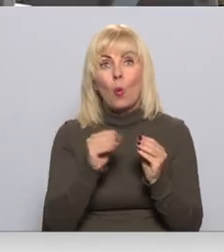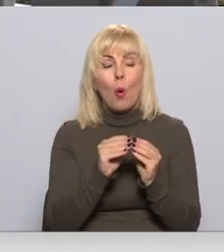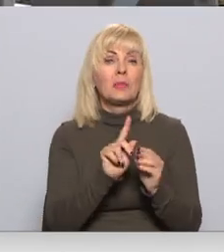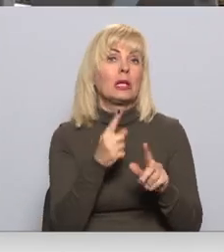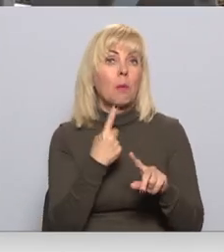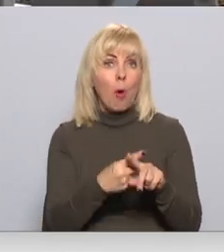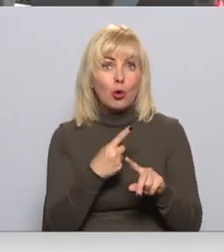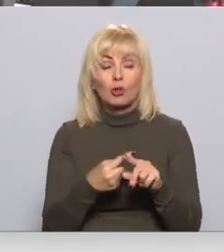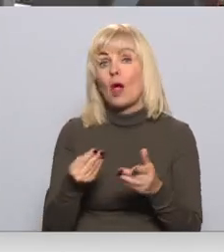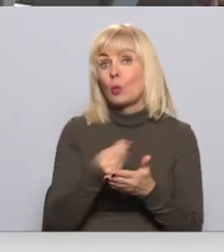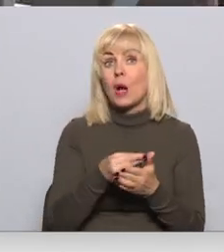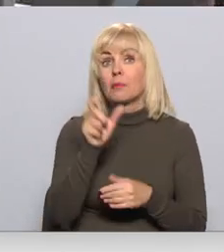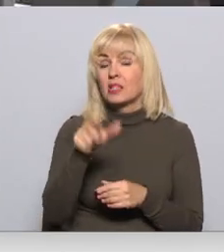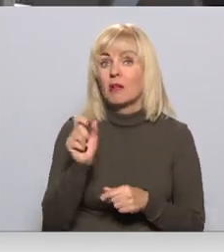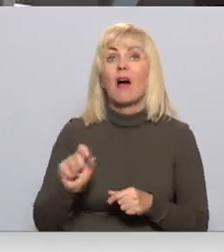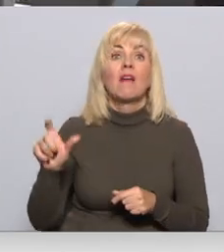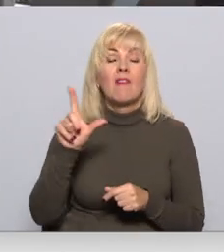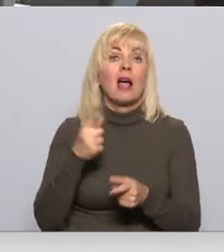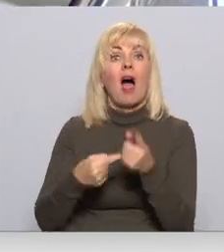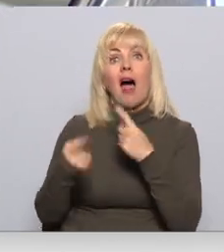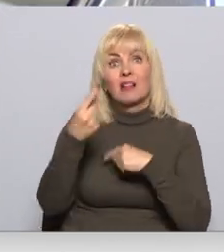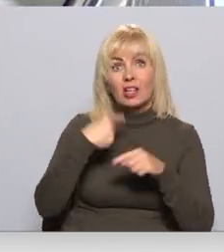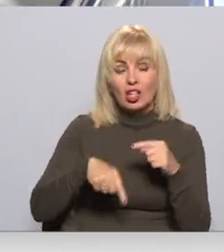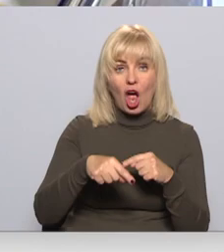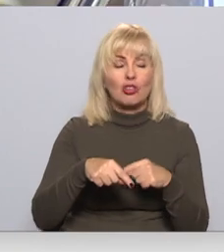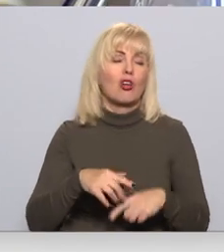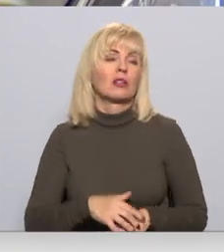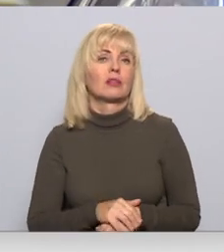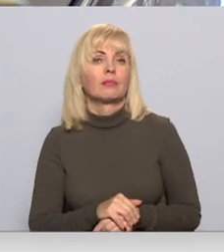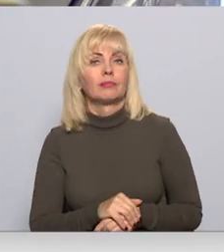pozitīvs, kas nozīmē, ka cilvēki vairāk atgriežas. Emīls Višķers, Mariks Ēķis, RTV.